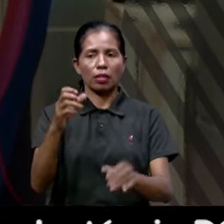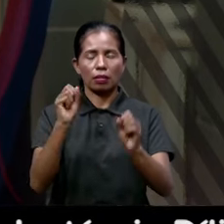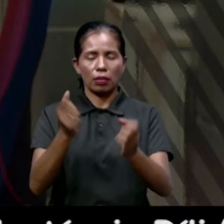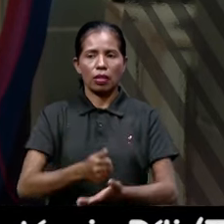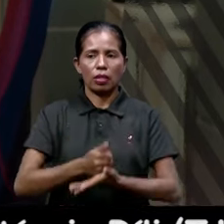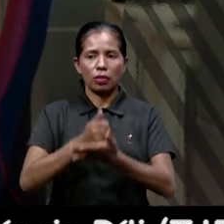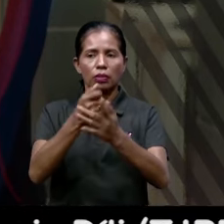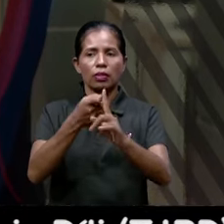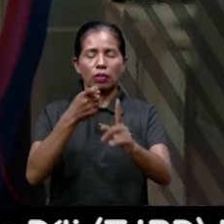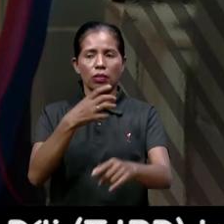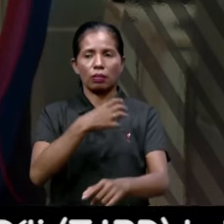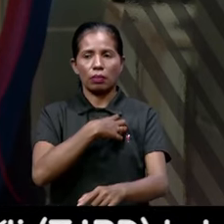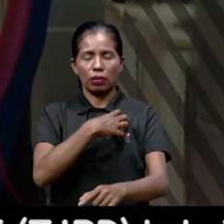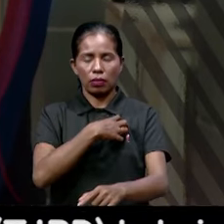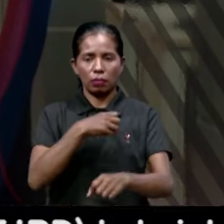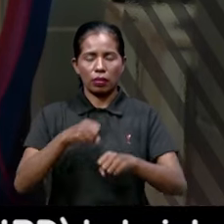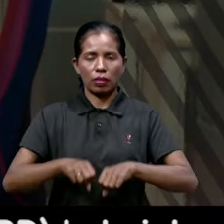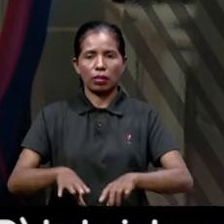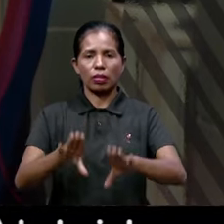indonesiaate po